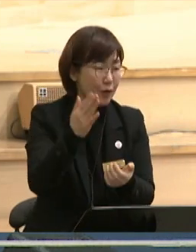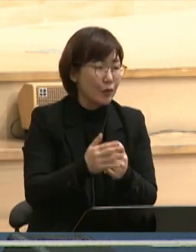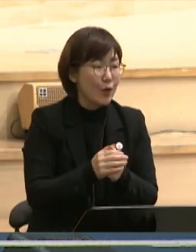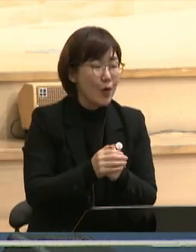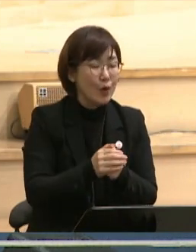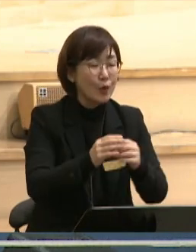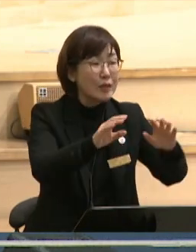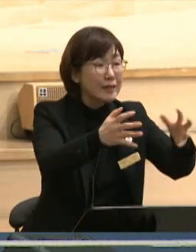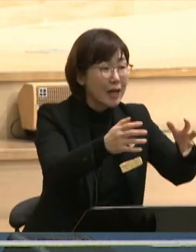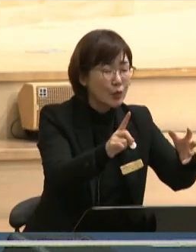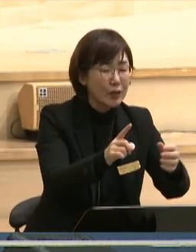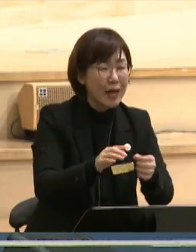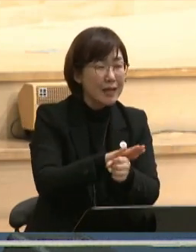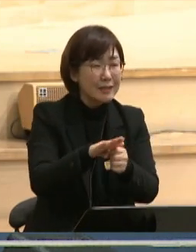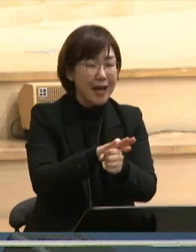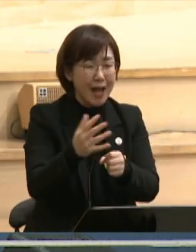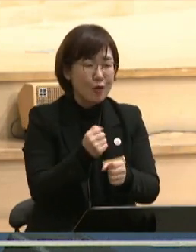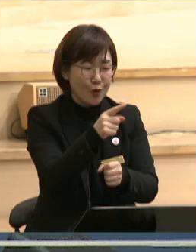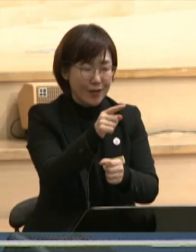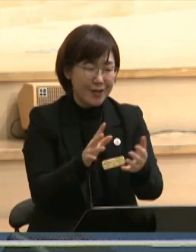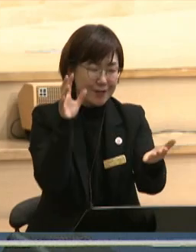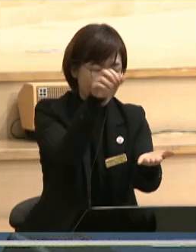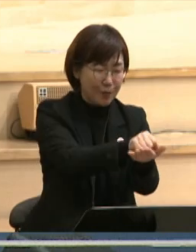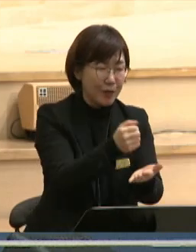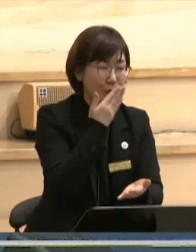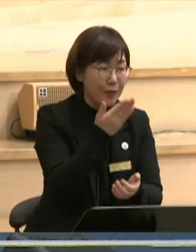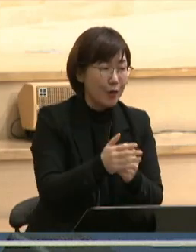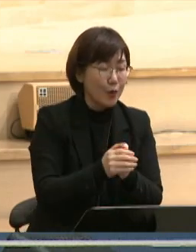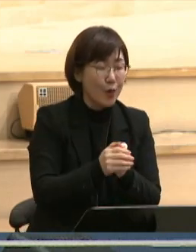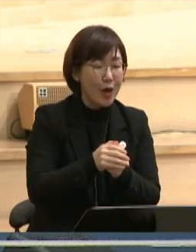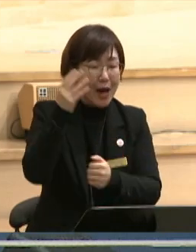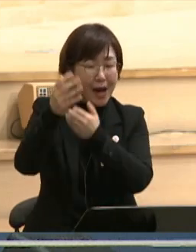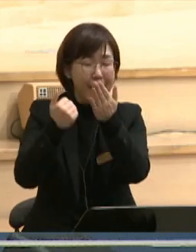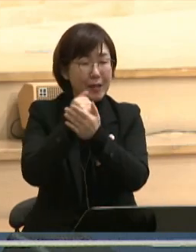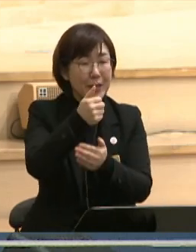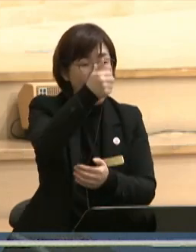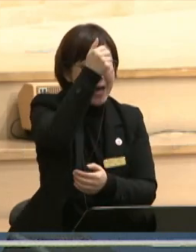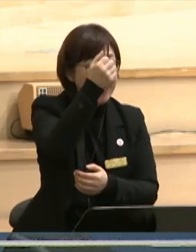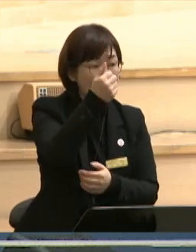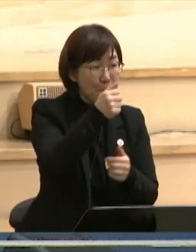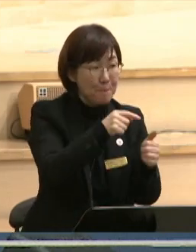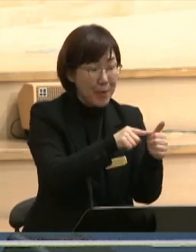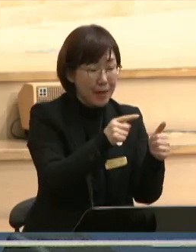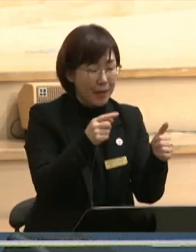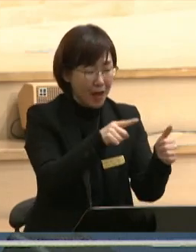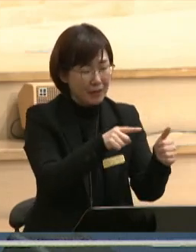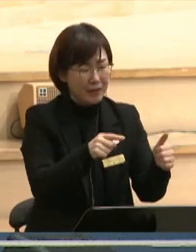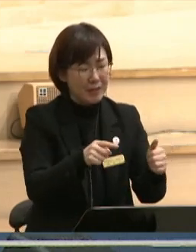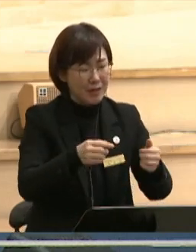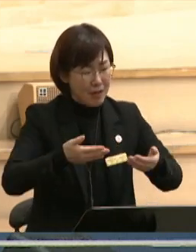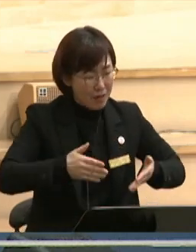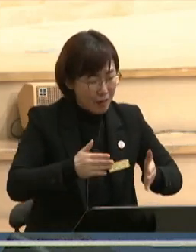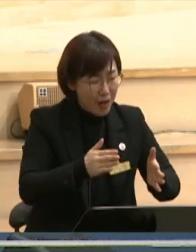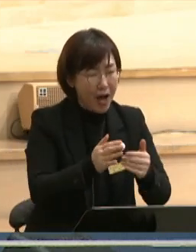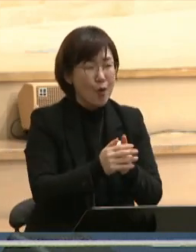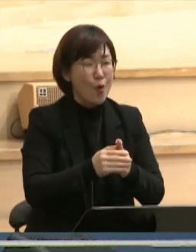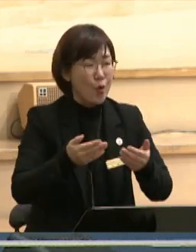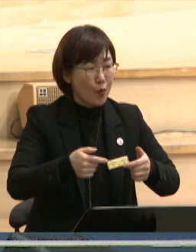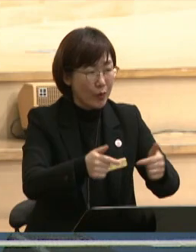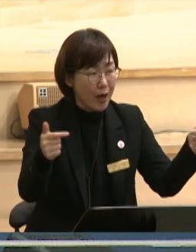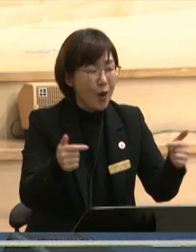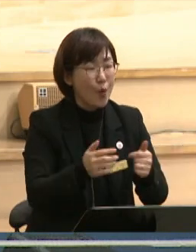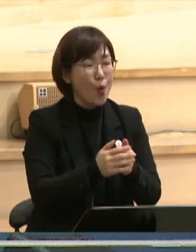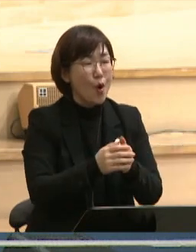사랑으로 정복을 하는 것입니다 하나님이 아담에게 생육하고 번성하여 땅에 충만하라 땅을 정복하라